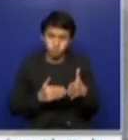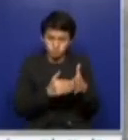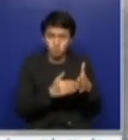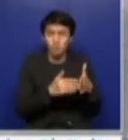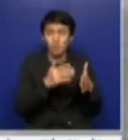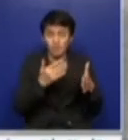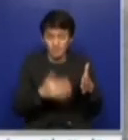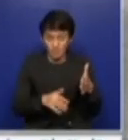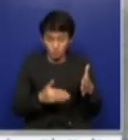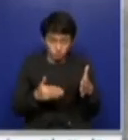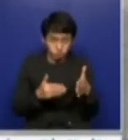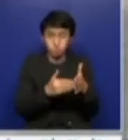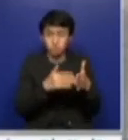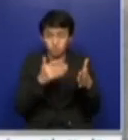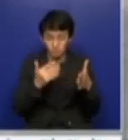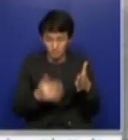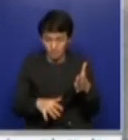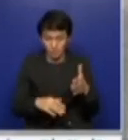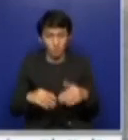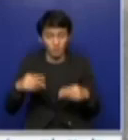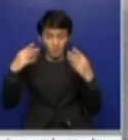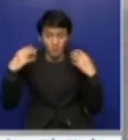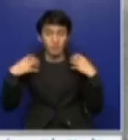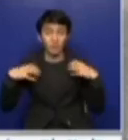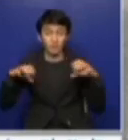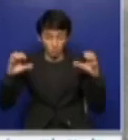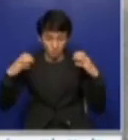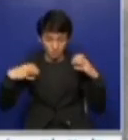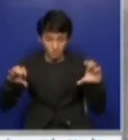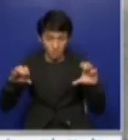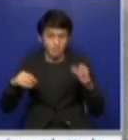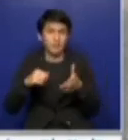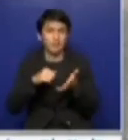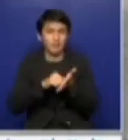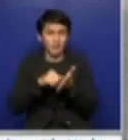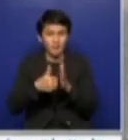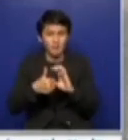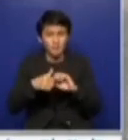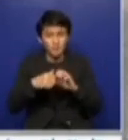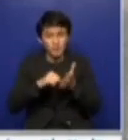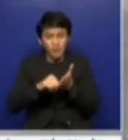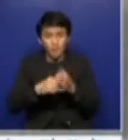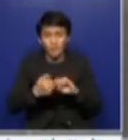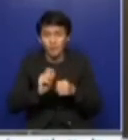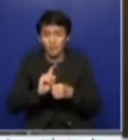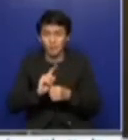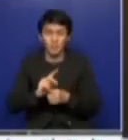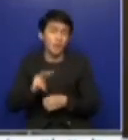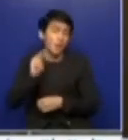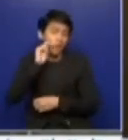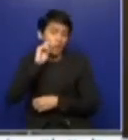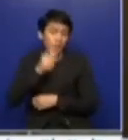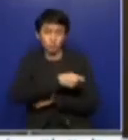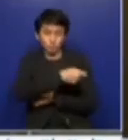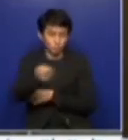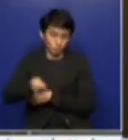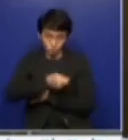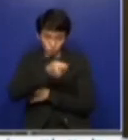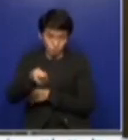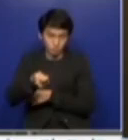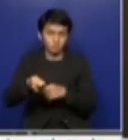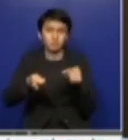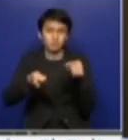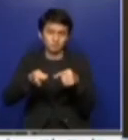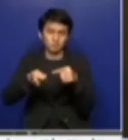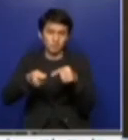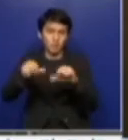ายการชุมนุมโดยใช้รถฉีดน้ำแรงดันสูงและน้ำนั้นผสมส